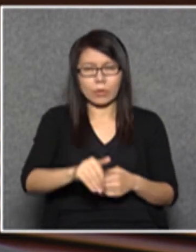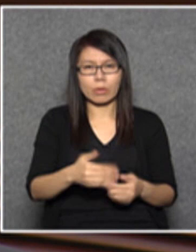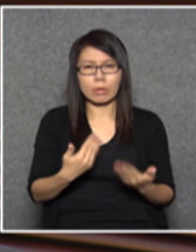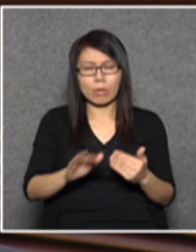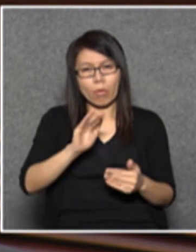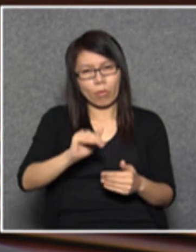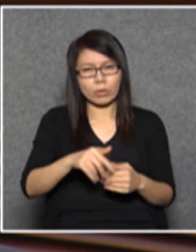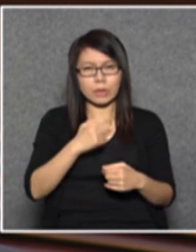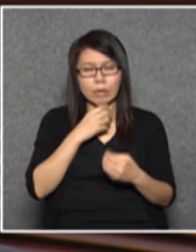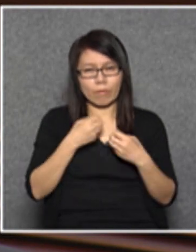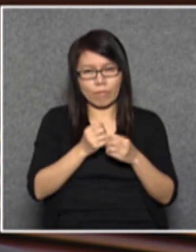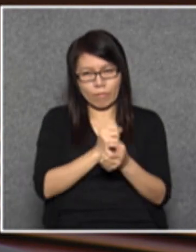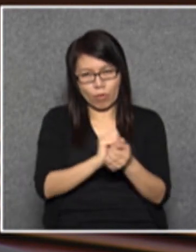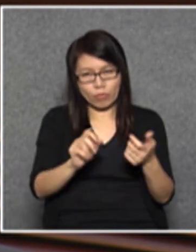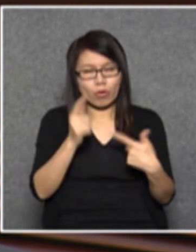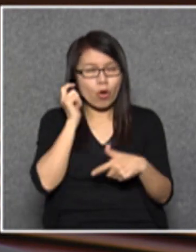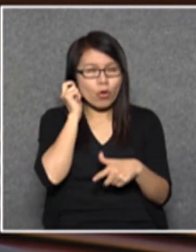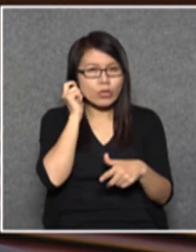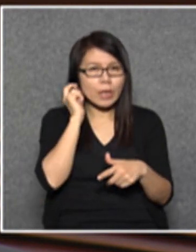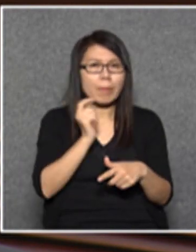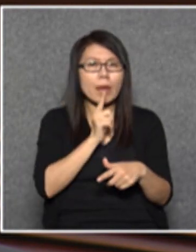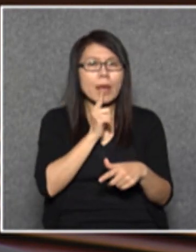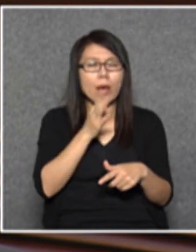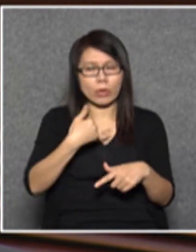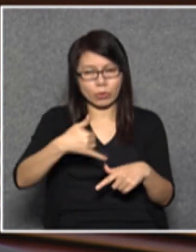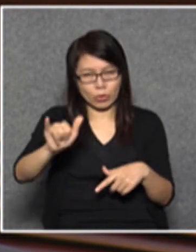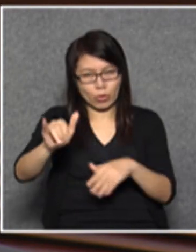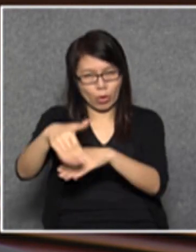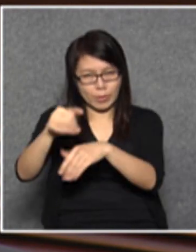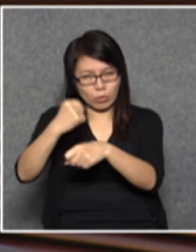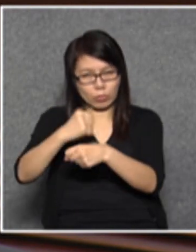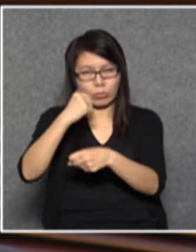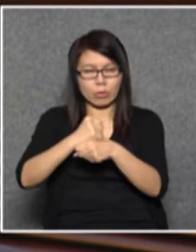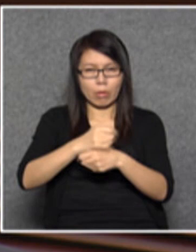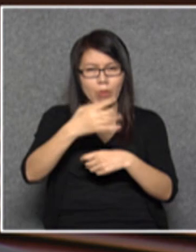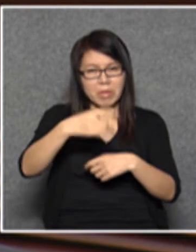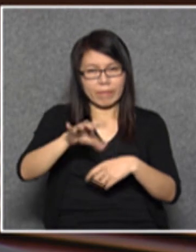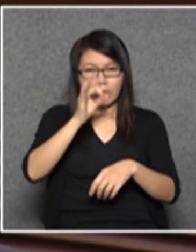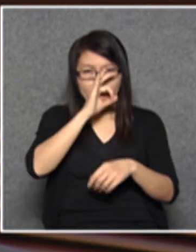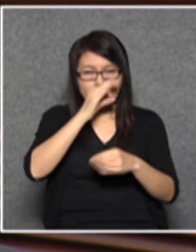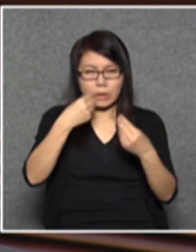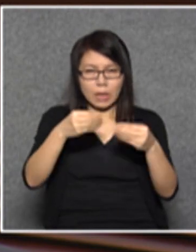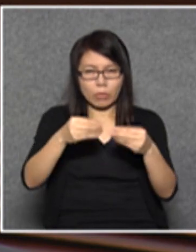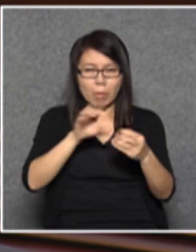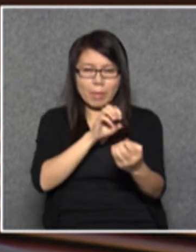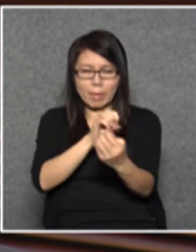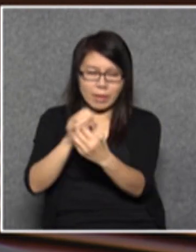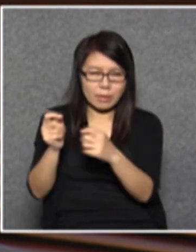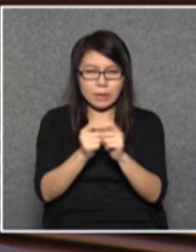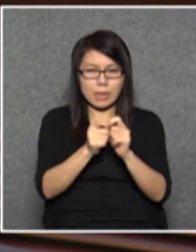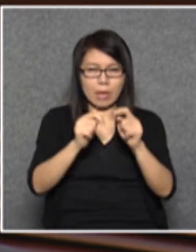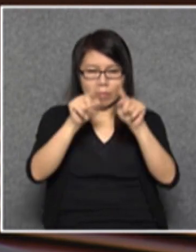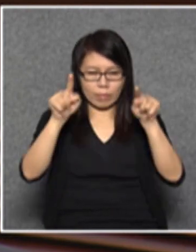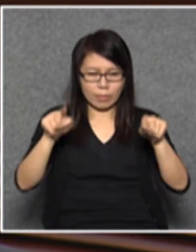以是釋放婦女的勞動力。但是免費幼兒教育的諮詢文件卻